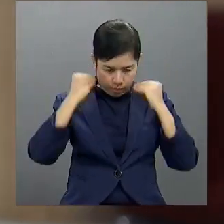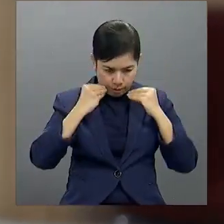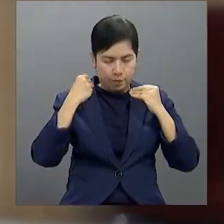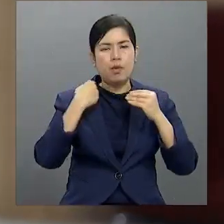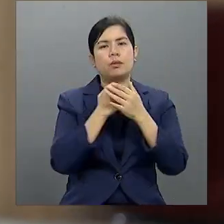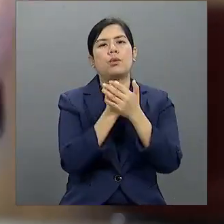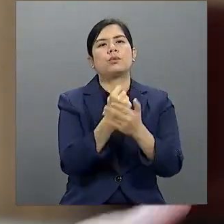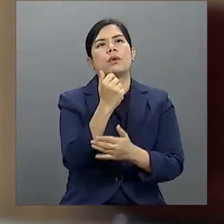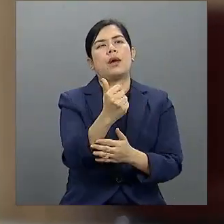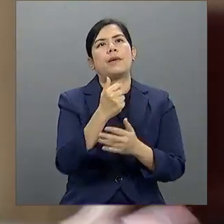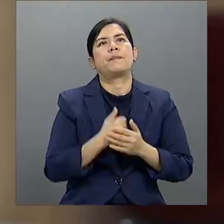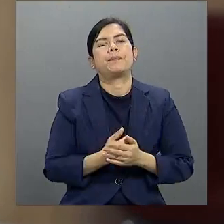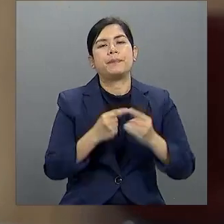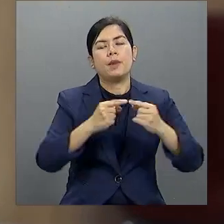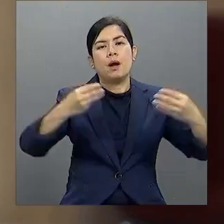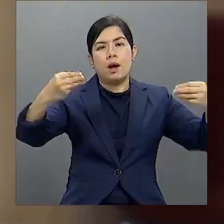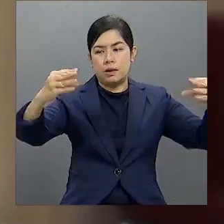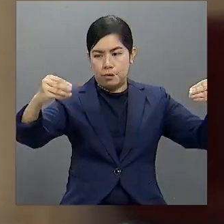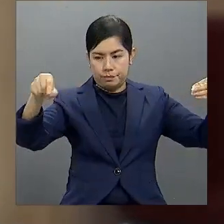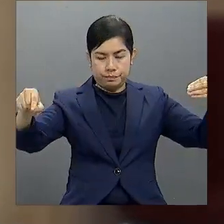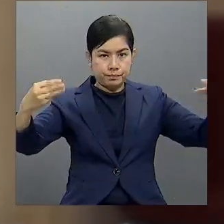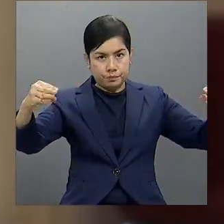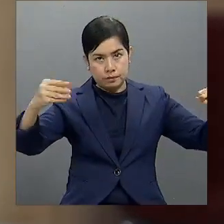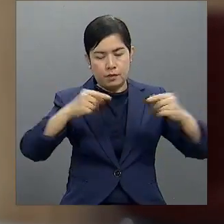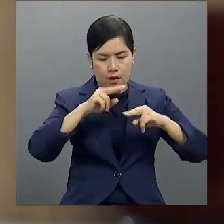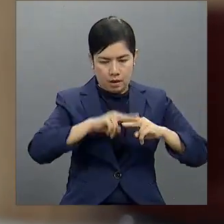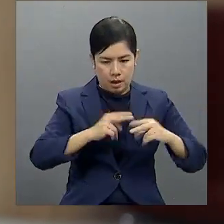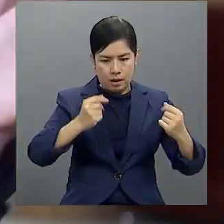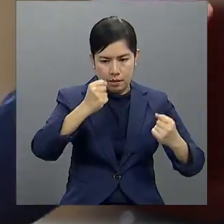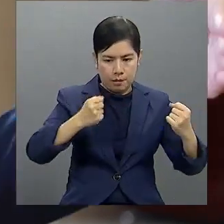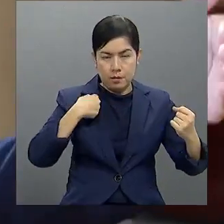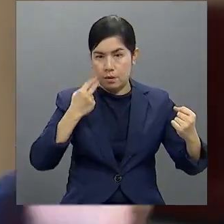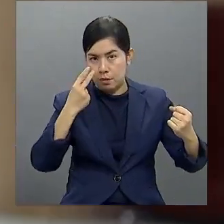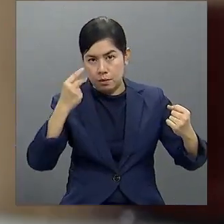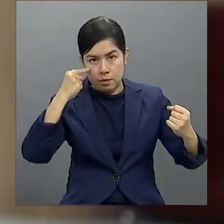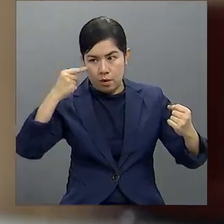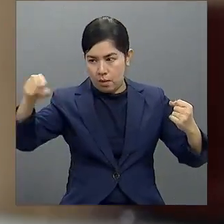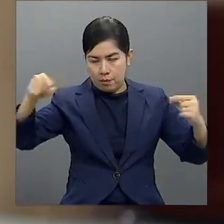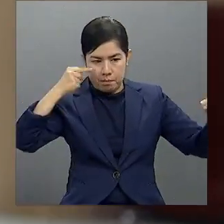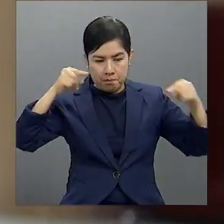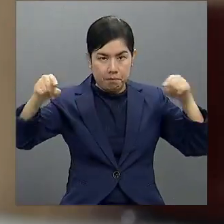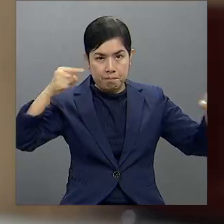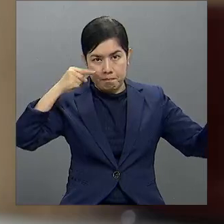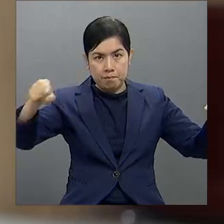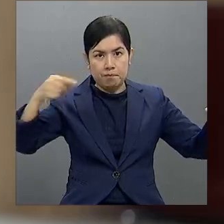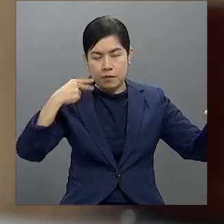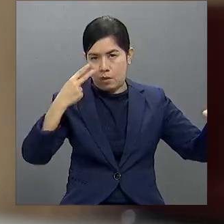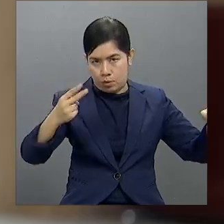ร์ปรับกระจกก็คือหลังจากปรับที่นั่งเรียบร้อยแล้วให้ปรับกระจกนะคะแล้วก็ให้ปรับในวิวที่เราสามารถมองเห็นได้โดย